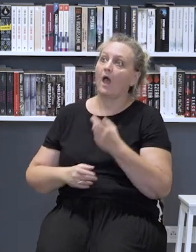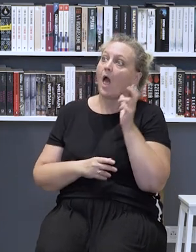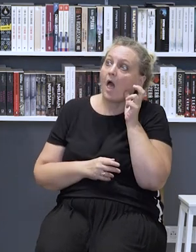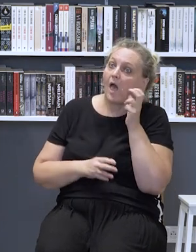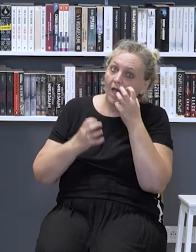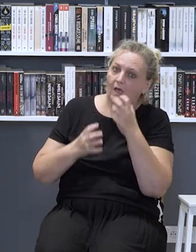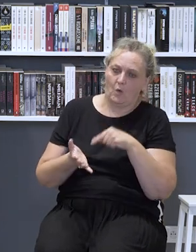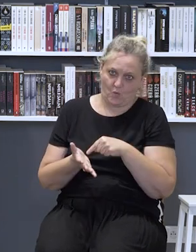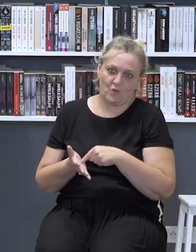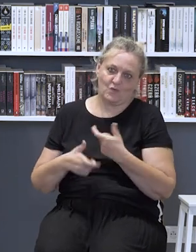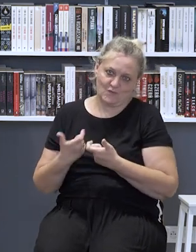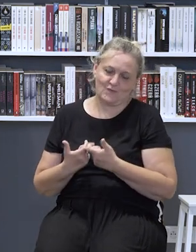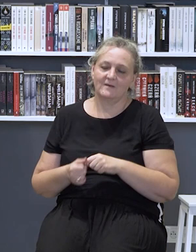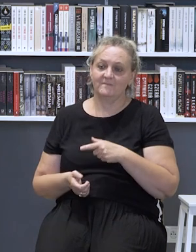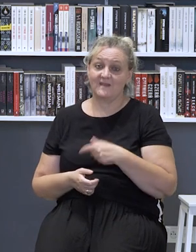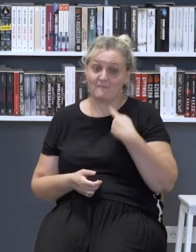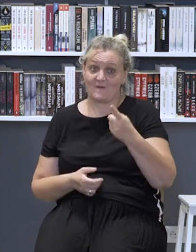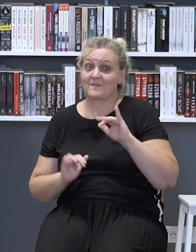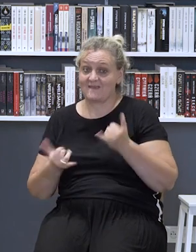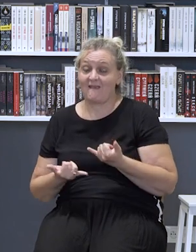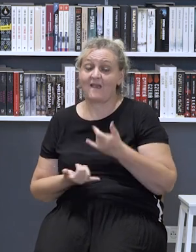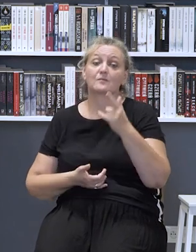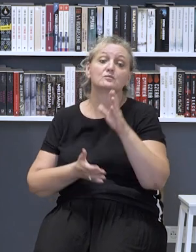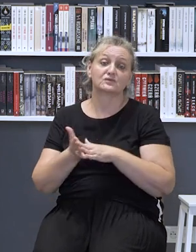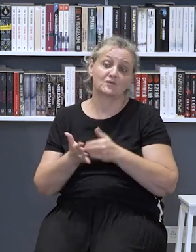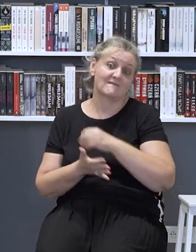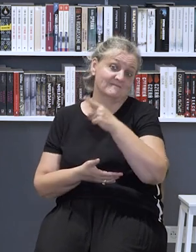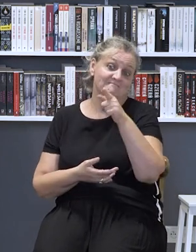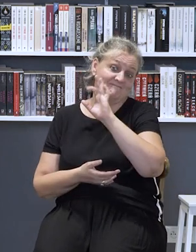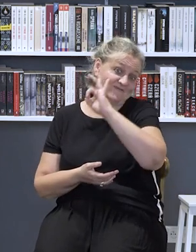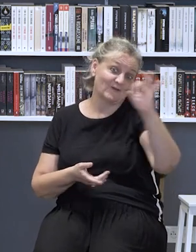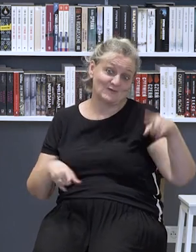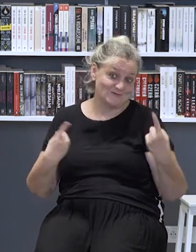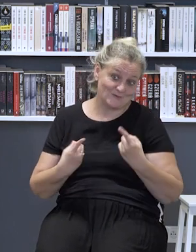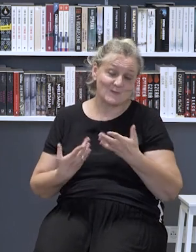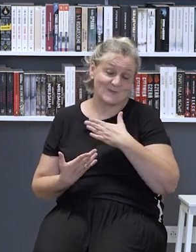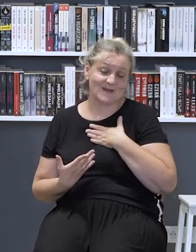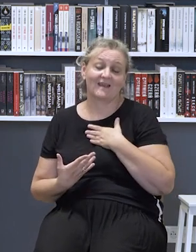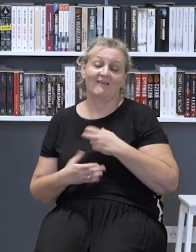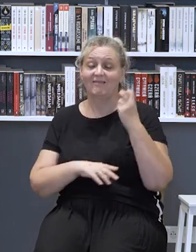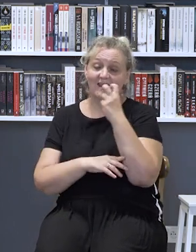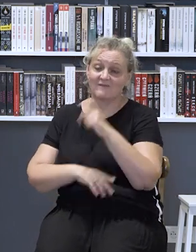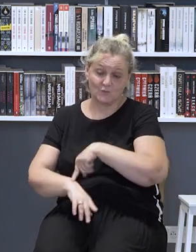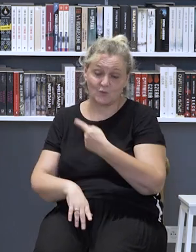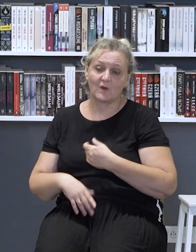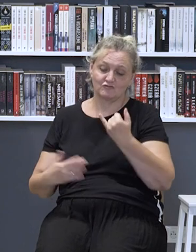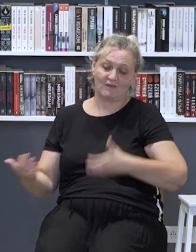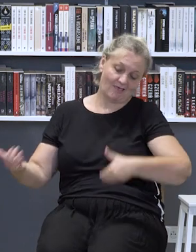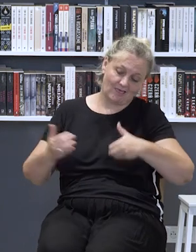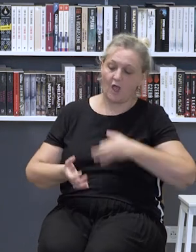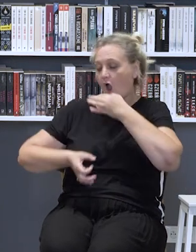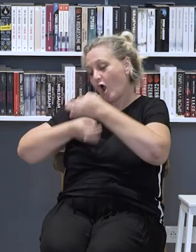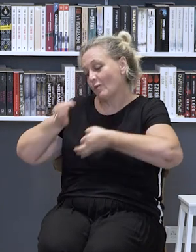Więc podpowiadam, jakby kiedyś wam się zdarzyło jechać tramwajem albo autobusem za długo, to można dziecku